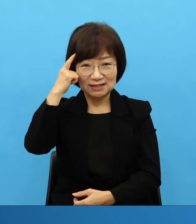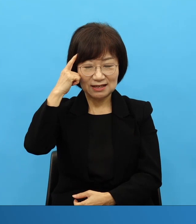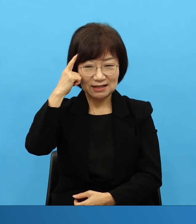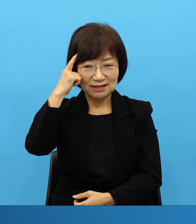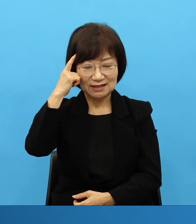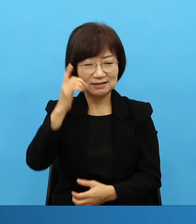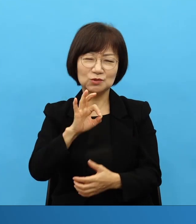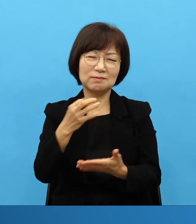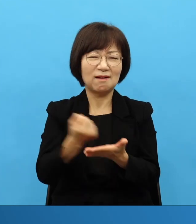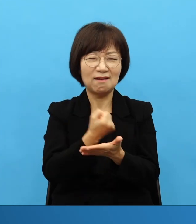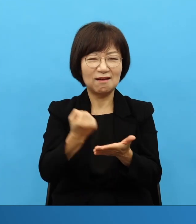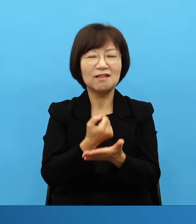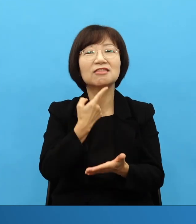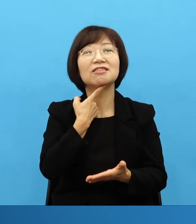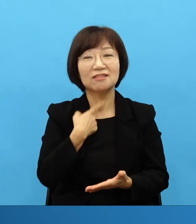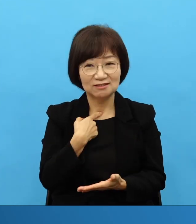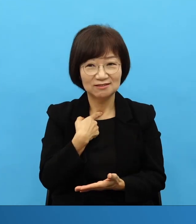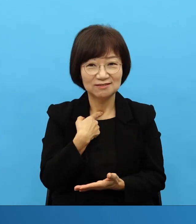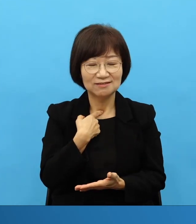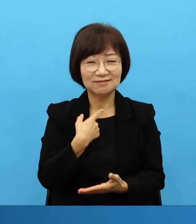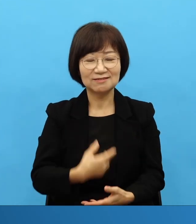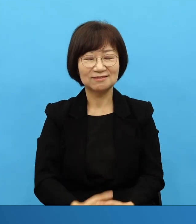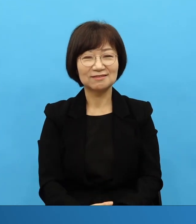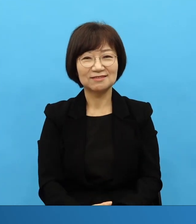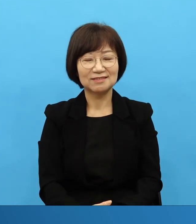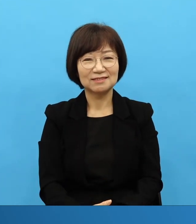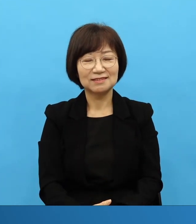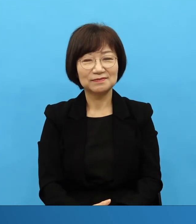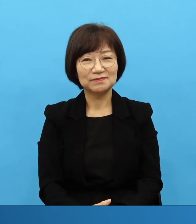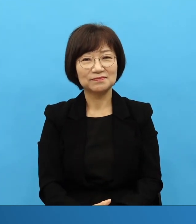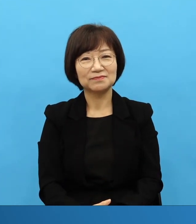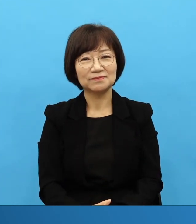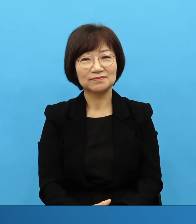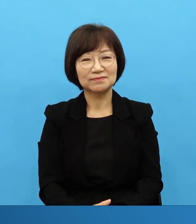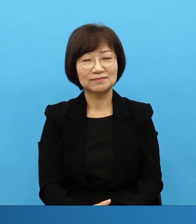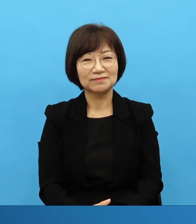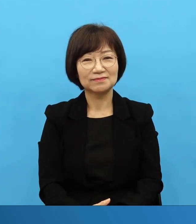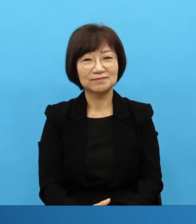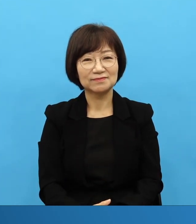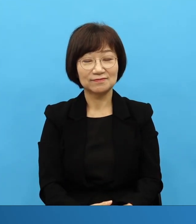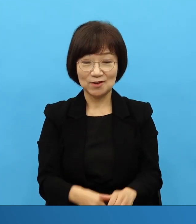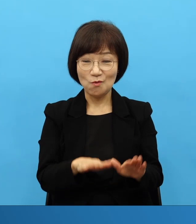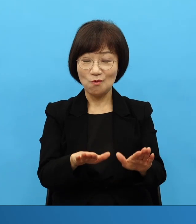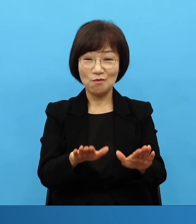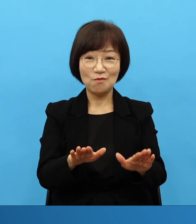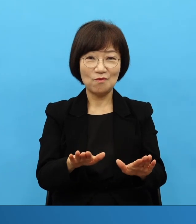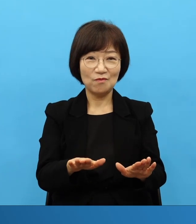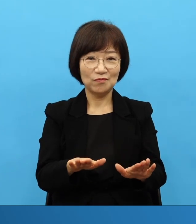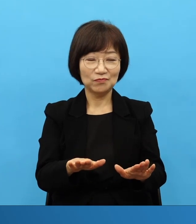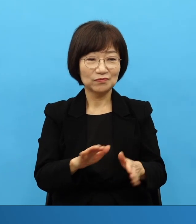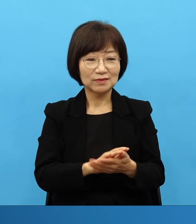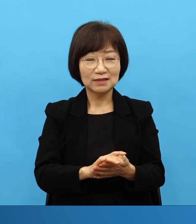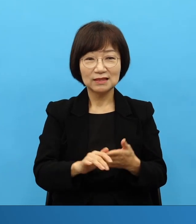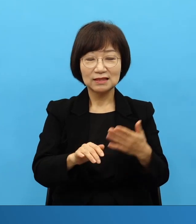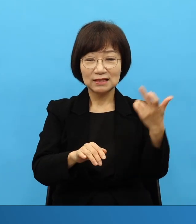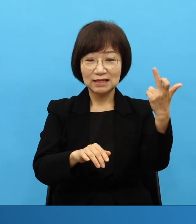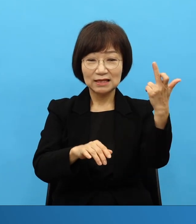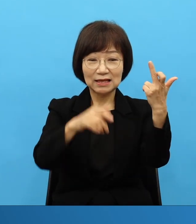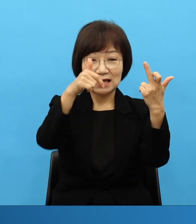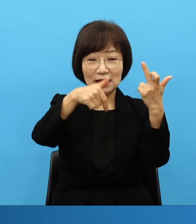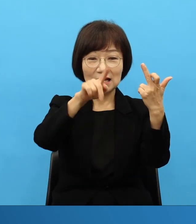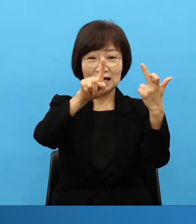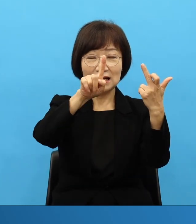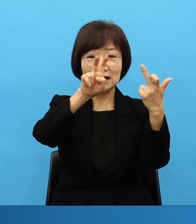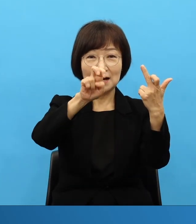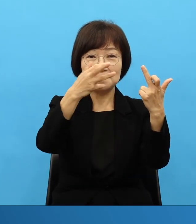this tremendous background of the heavens, and yet we live our lives on this earth like 오늘 beggars. 여기에 감남산에서 내려서